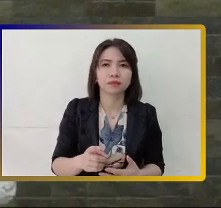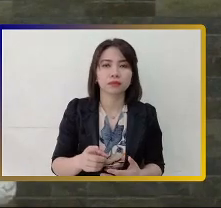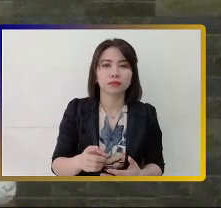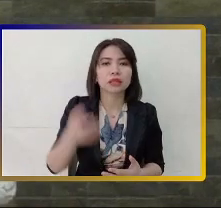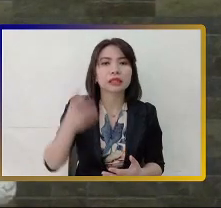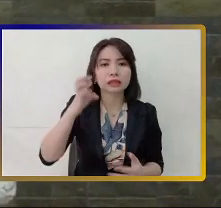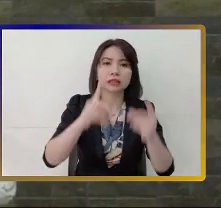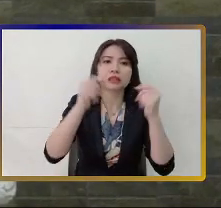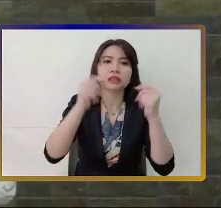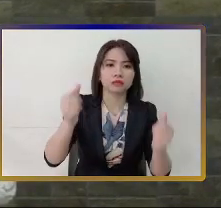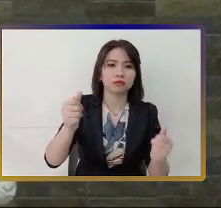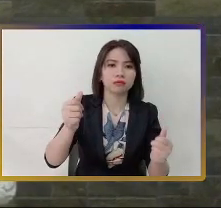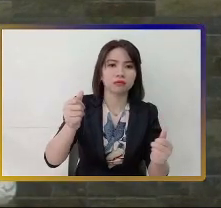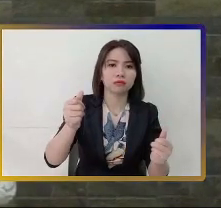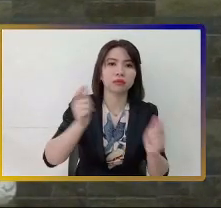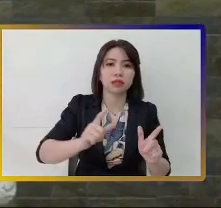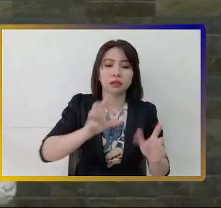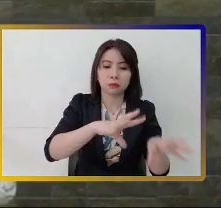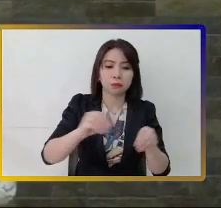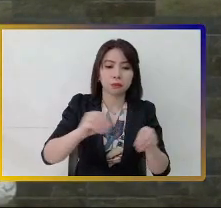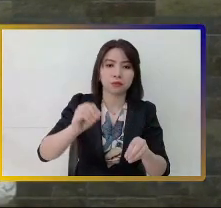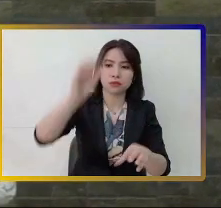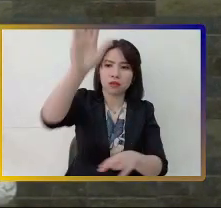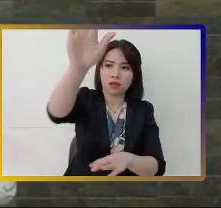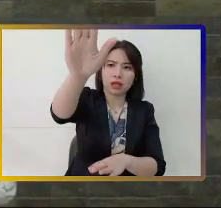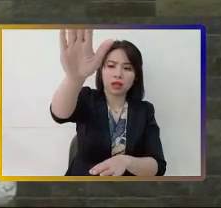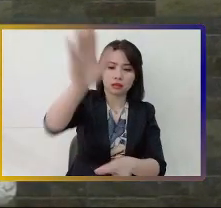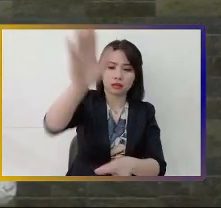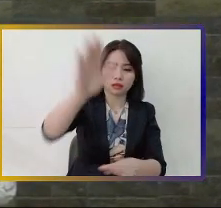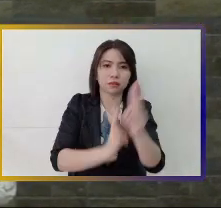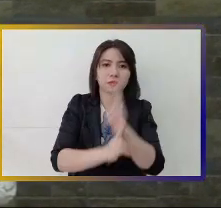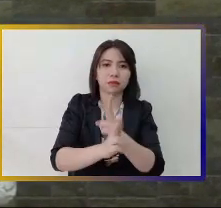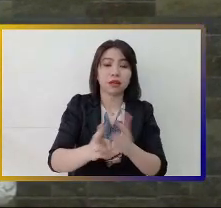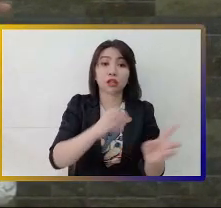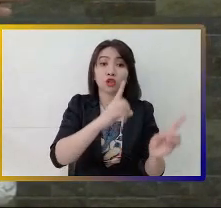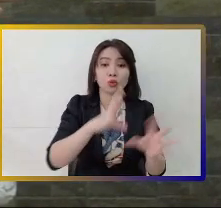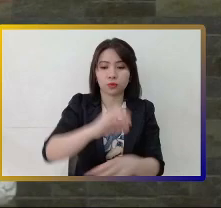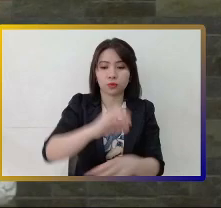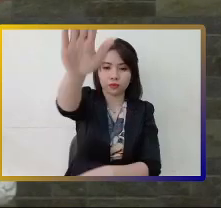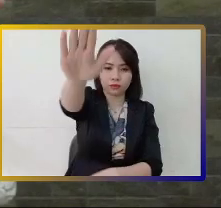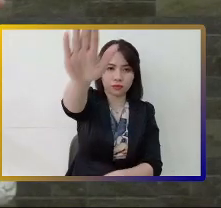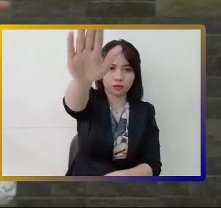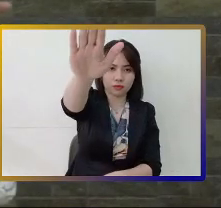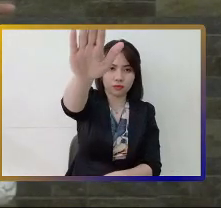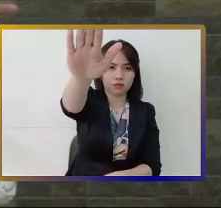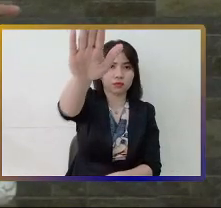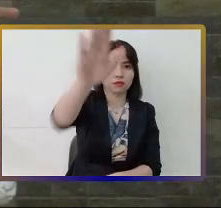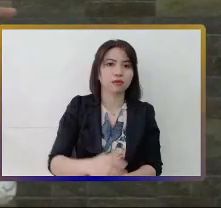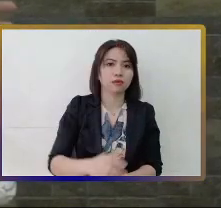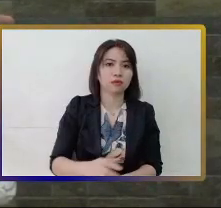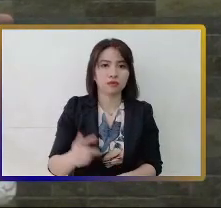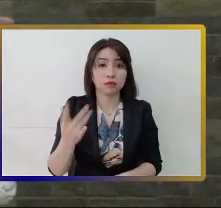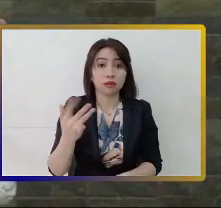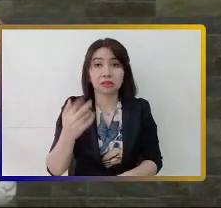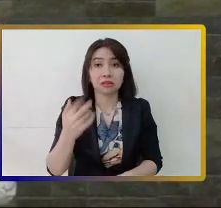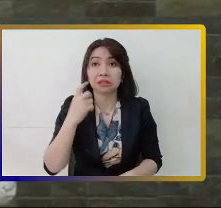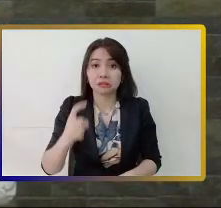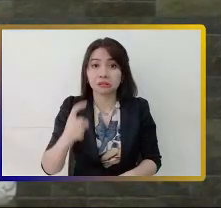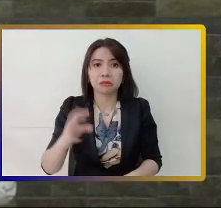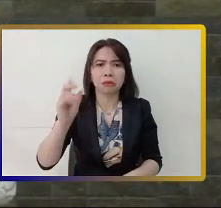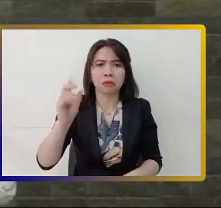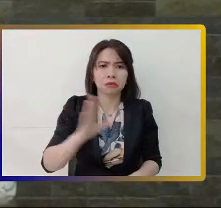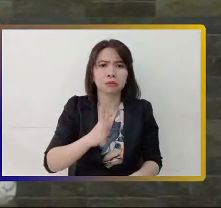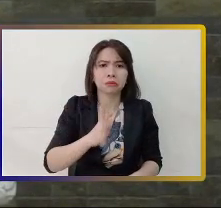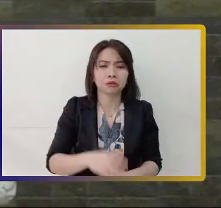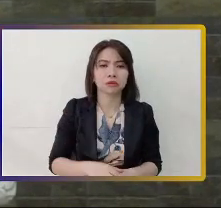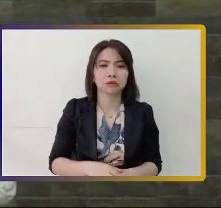whoop, nanginginig na ang tao, tulo na ang laway, tirik na ang mata, tapos na ang lahat. Ang tawag nila doon ay possess. Nang